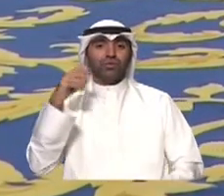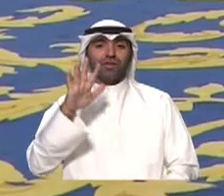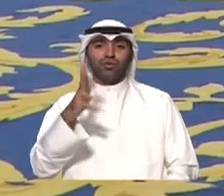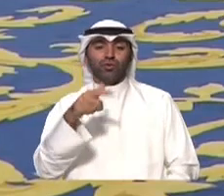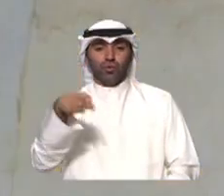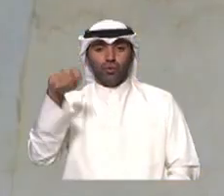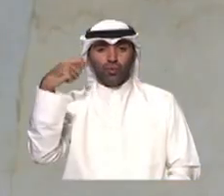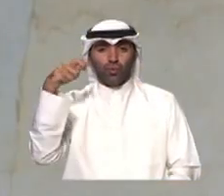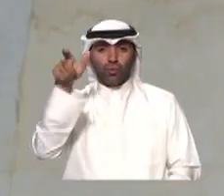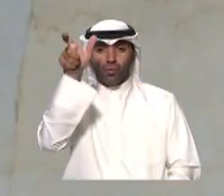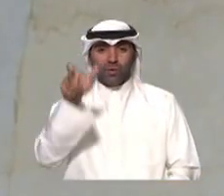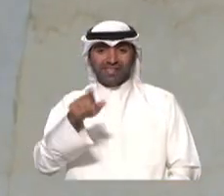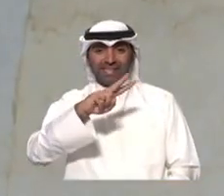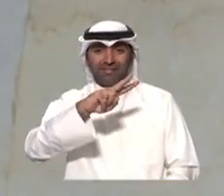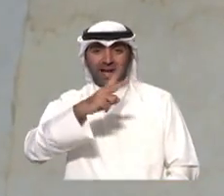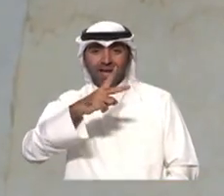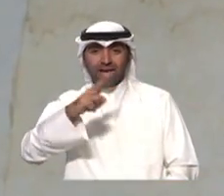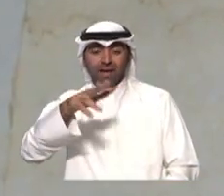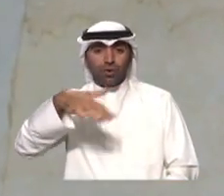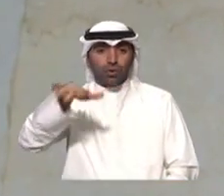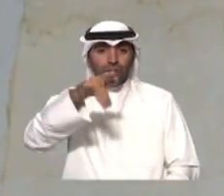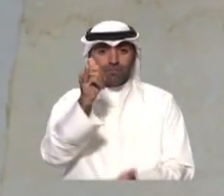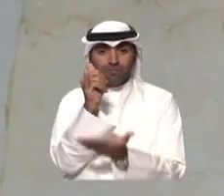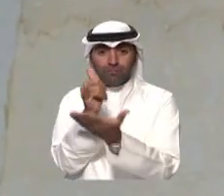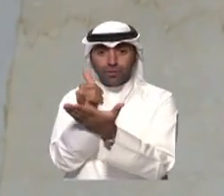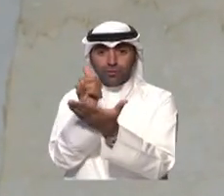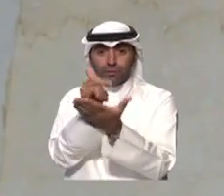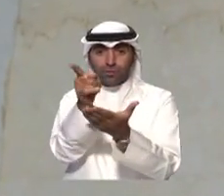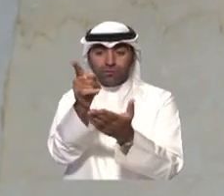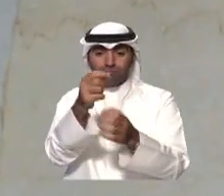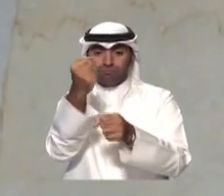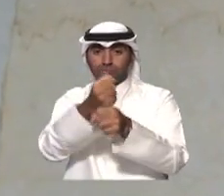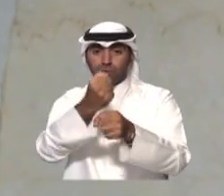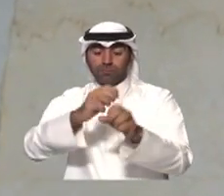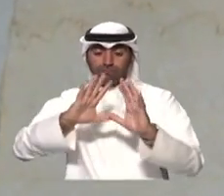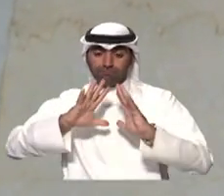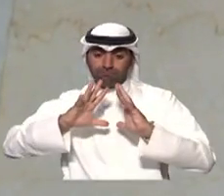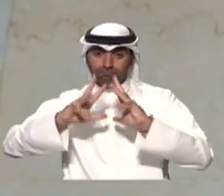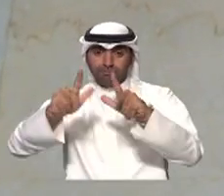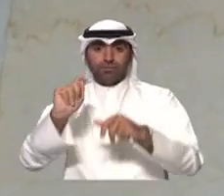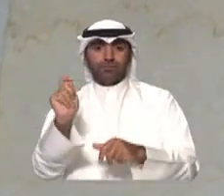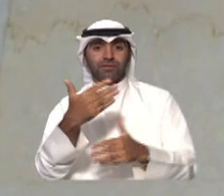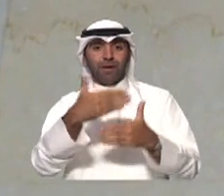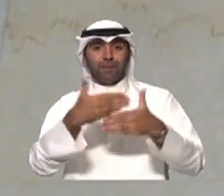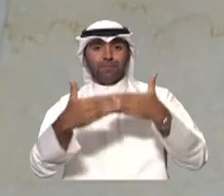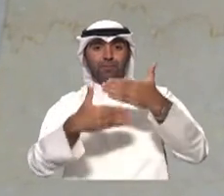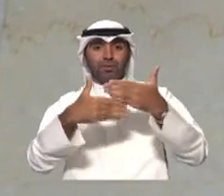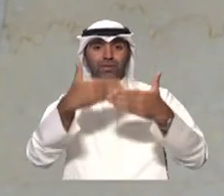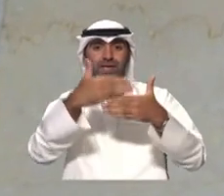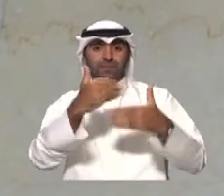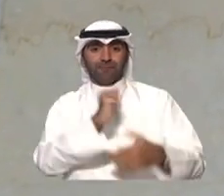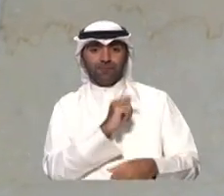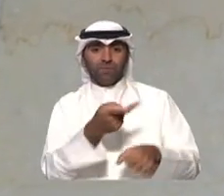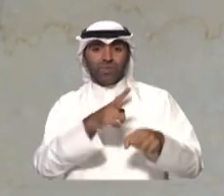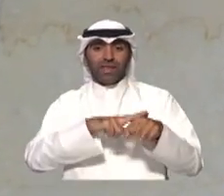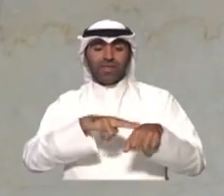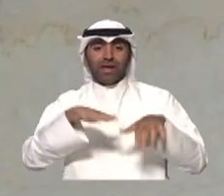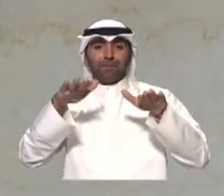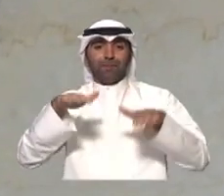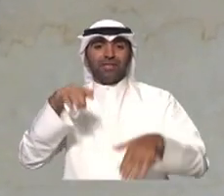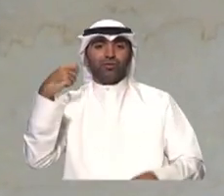تنفيذ تلك المشاريع وقيام اللجان الوزارية المعنية بمتابعتها. كما قرر المجلس